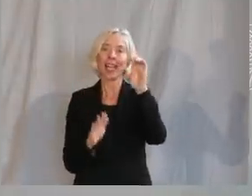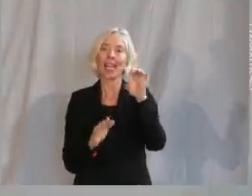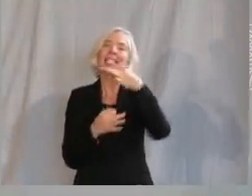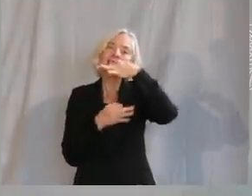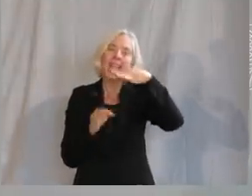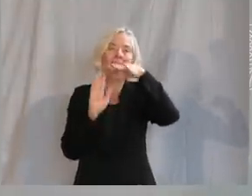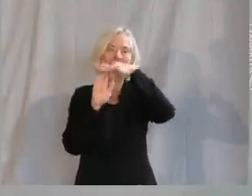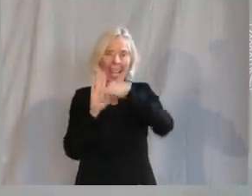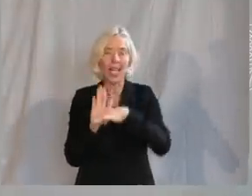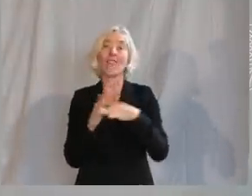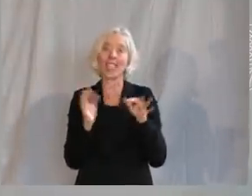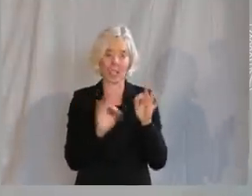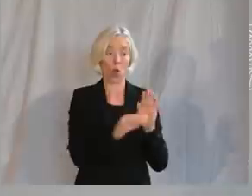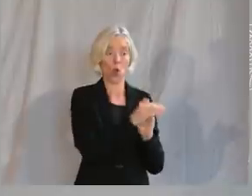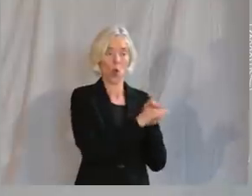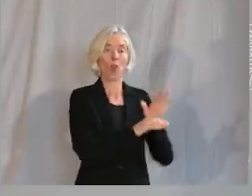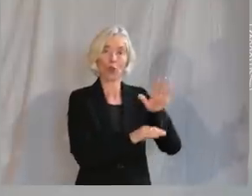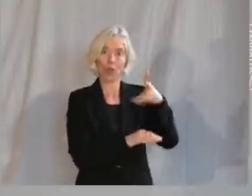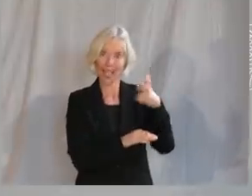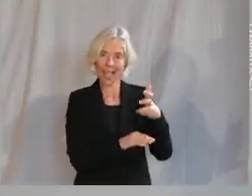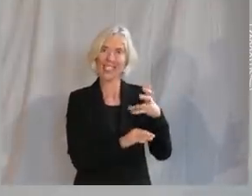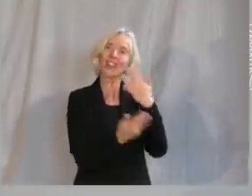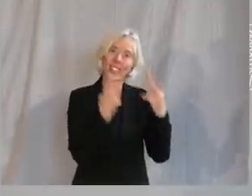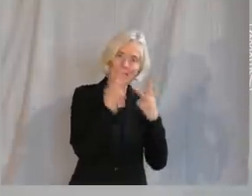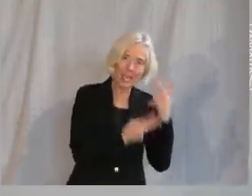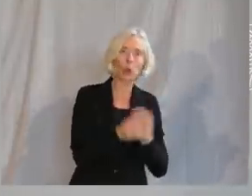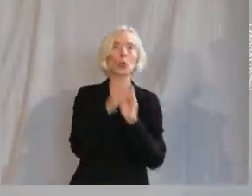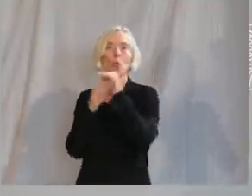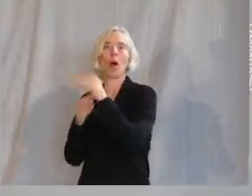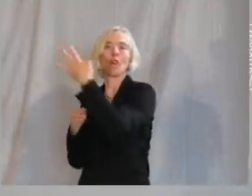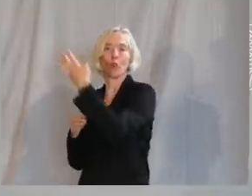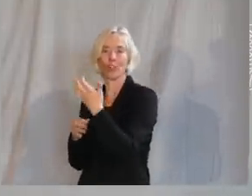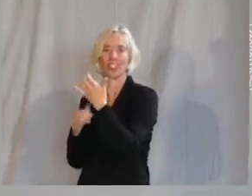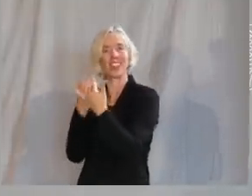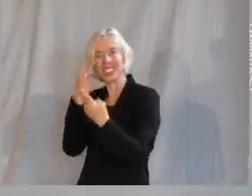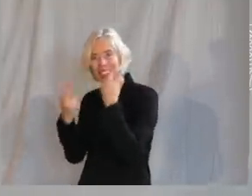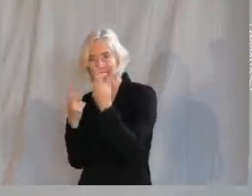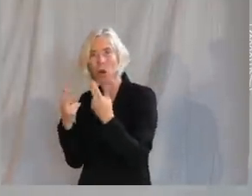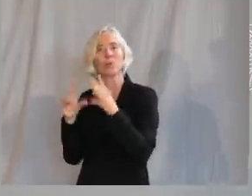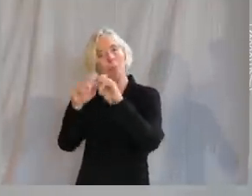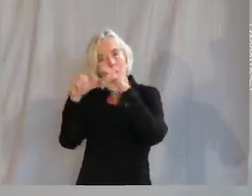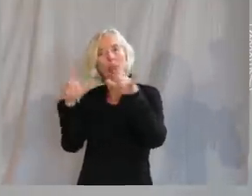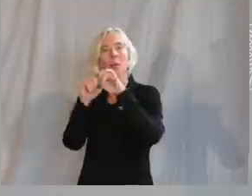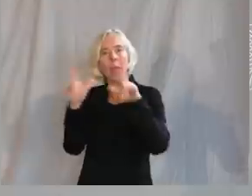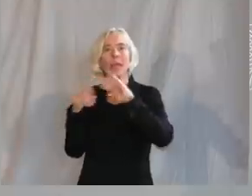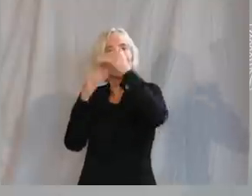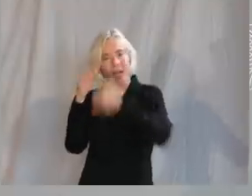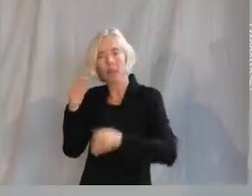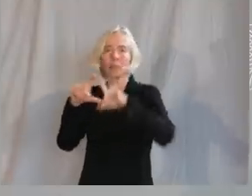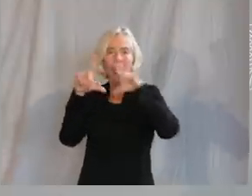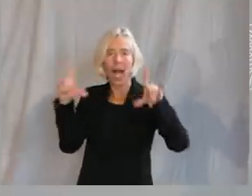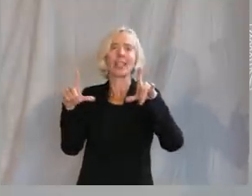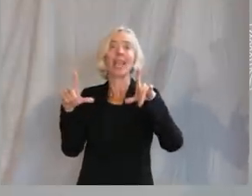aufgelistet, was jetzt gilt ab 35, was gilt ab 50. Es werden dort Karten hinterlegt sein, wo eine Maskenpflicht